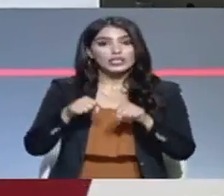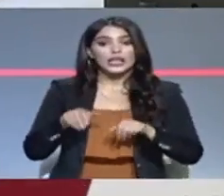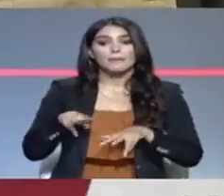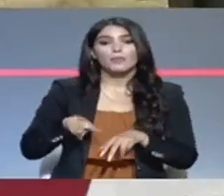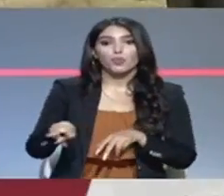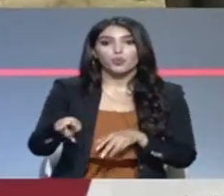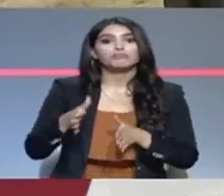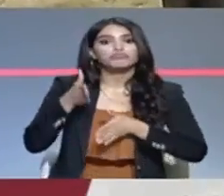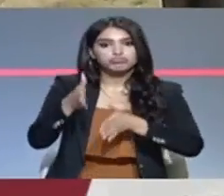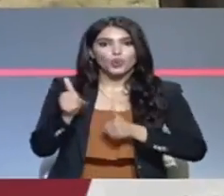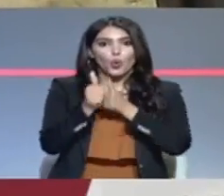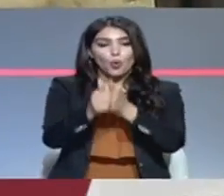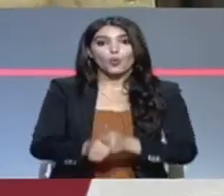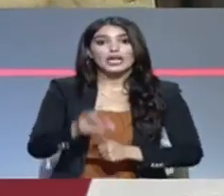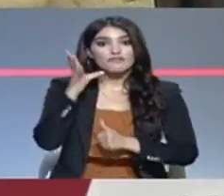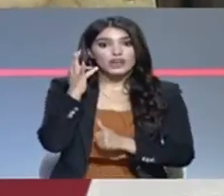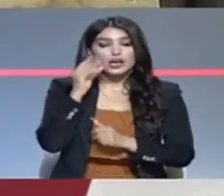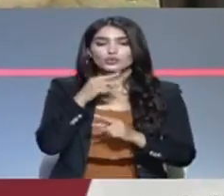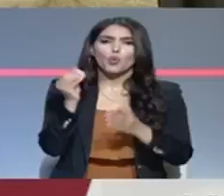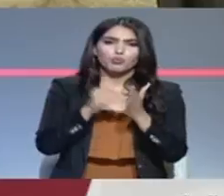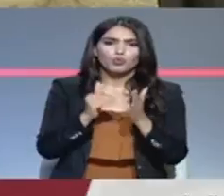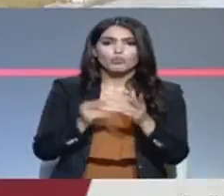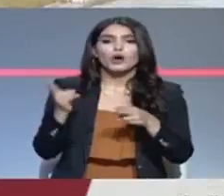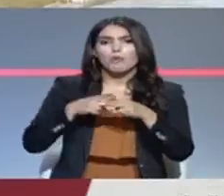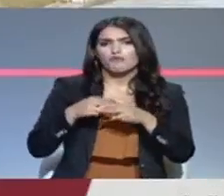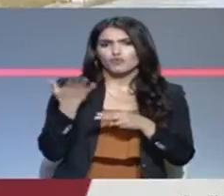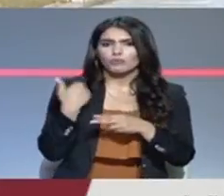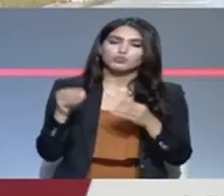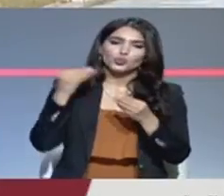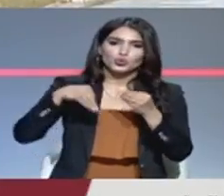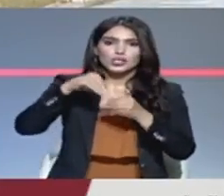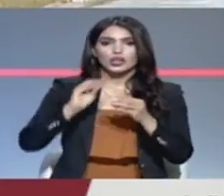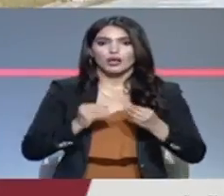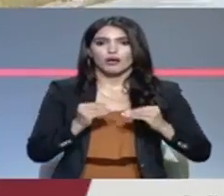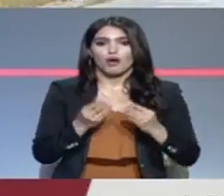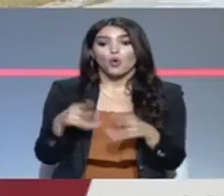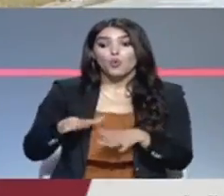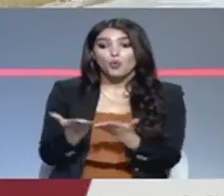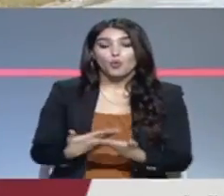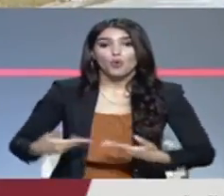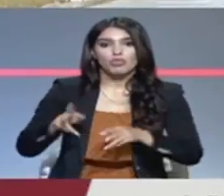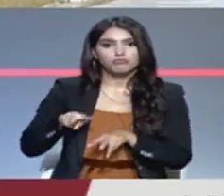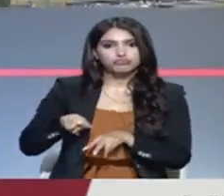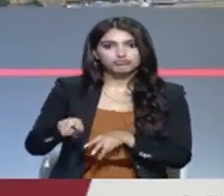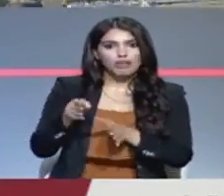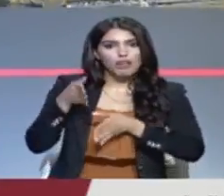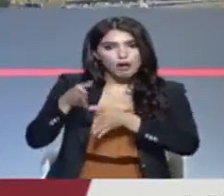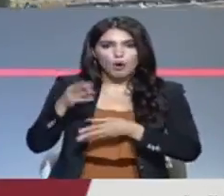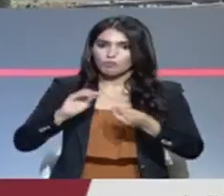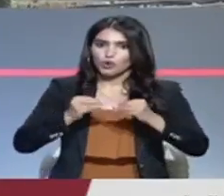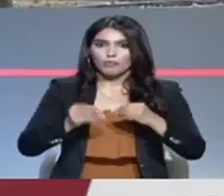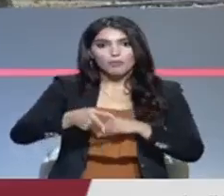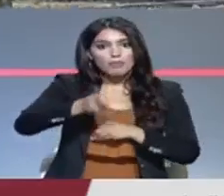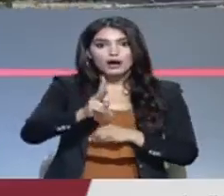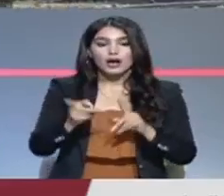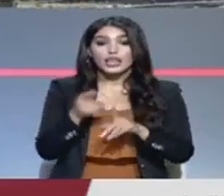الحديدية بالقصرين، إشكالات تعمقت منذ سنوات فازداد وضع السكك الحديدية تأزما، وسجلت